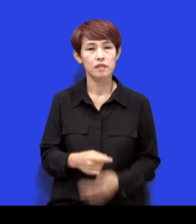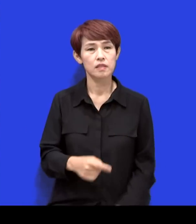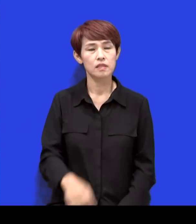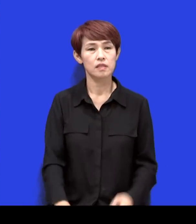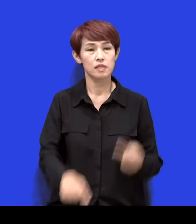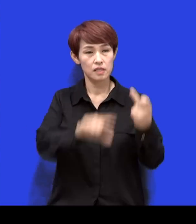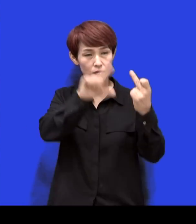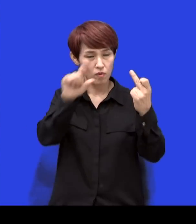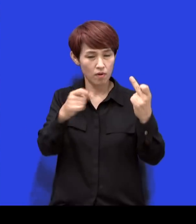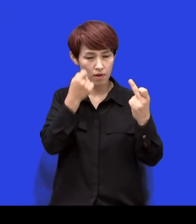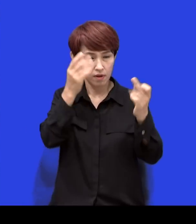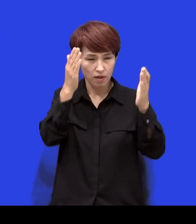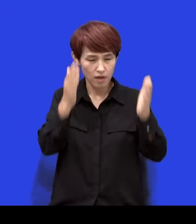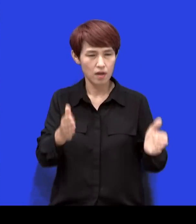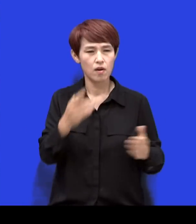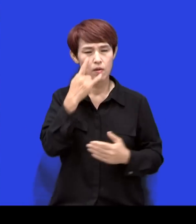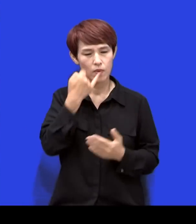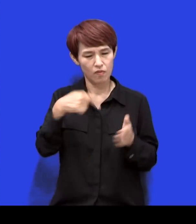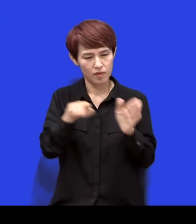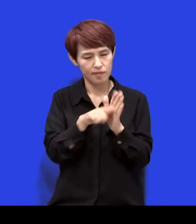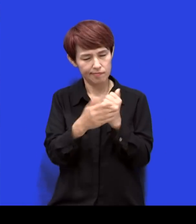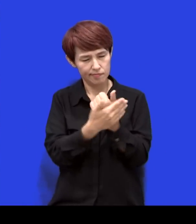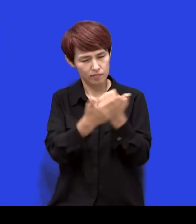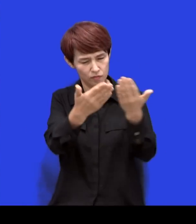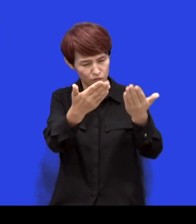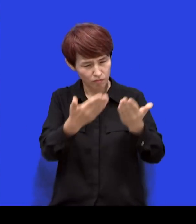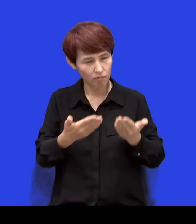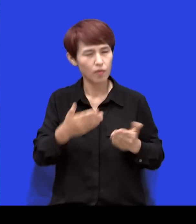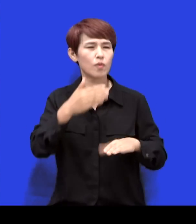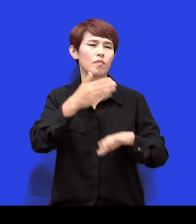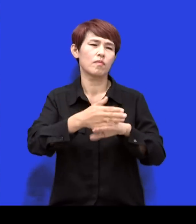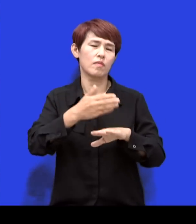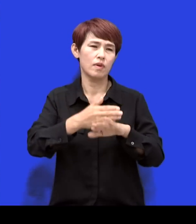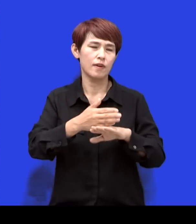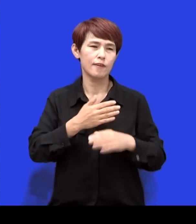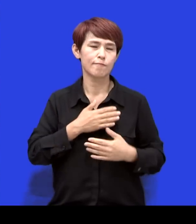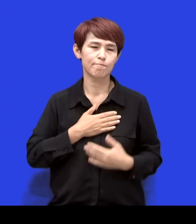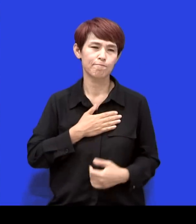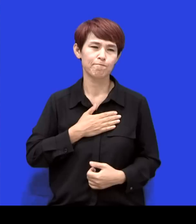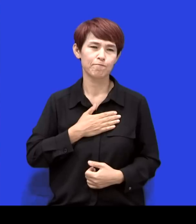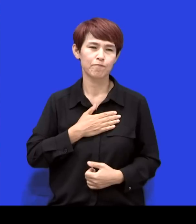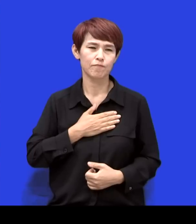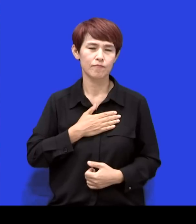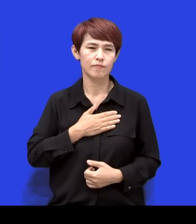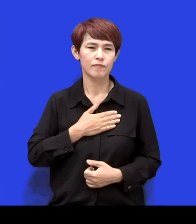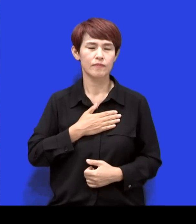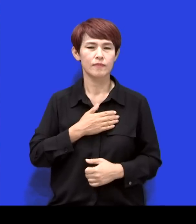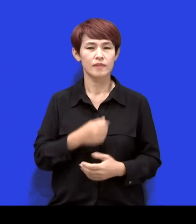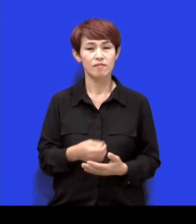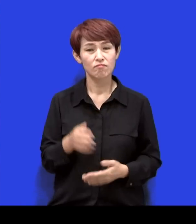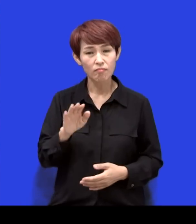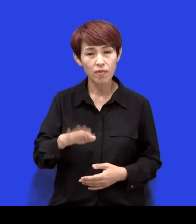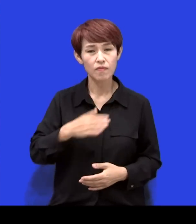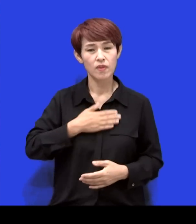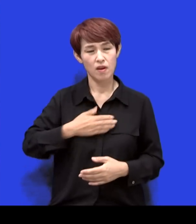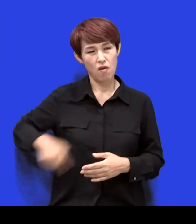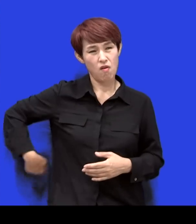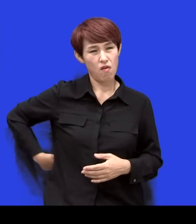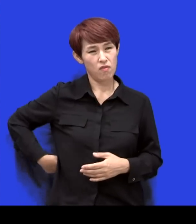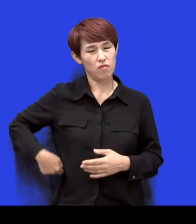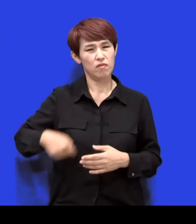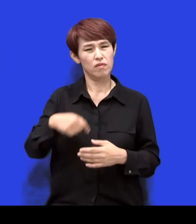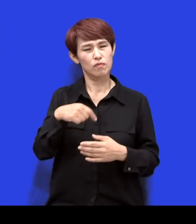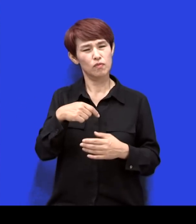내 시간과 노력 예. 안타깝고 고맙게 생각하지만 왠지 너희들이 나의 분신이라는 생각에 그 말도 못했다. 엄마 허리 수술로